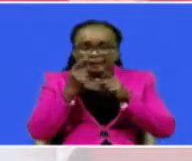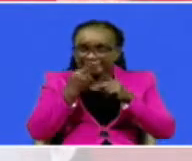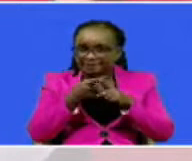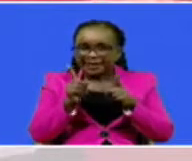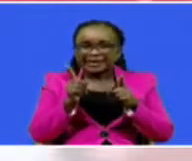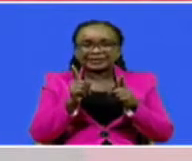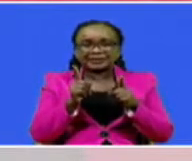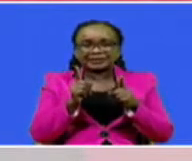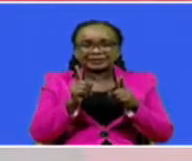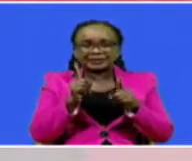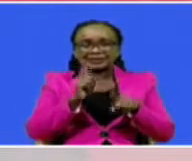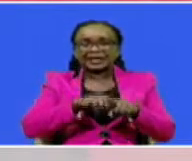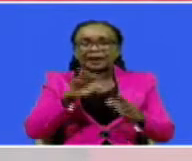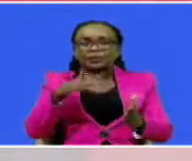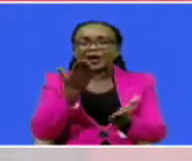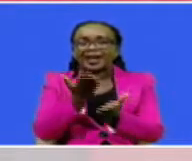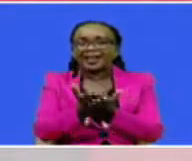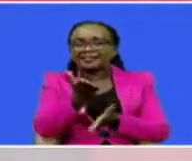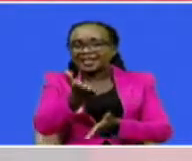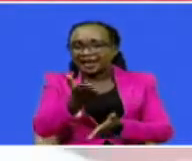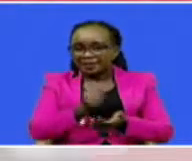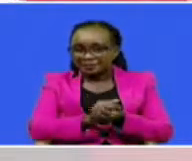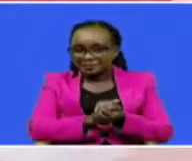Lakini ukiwa unafika pale karibu